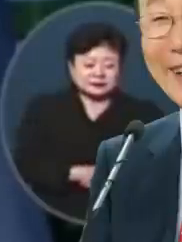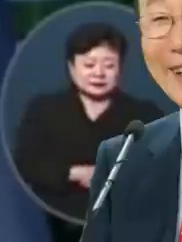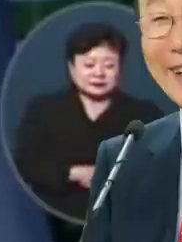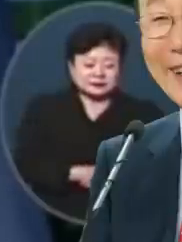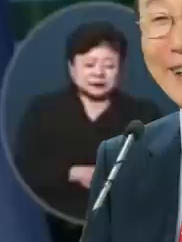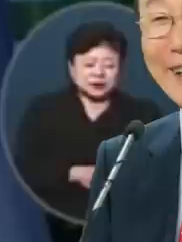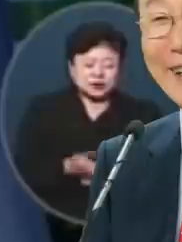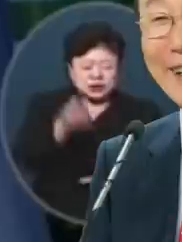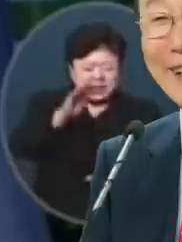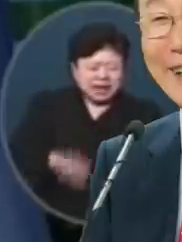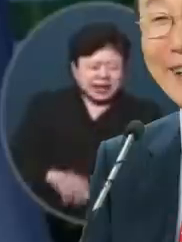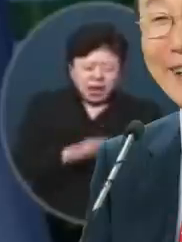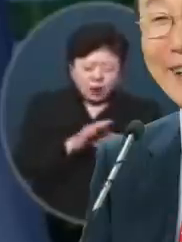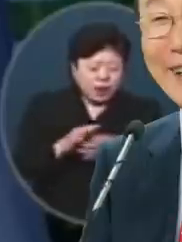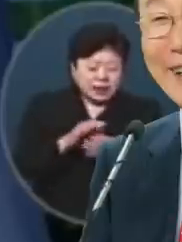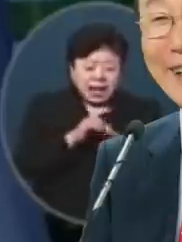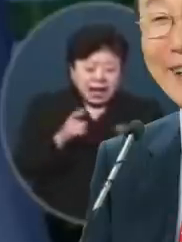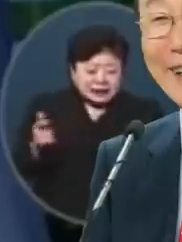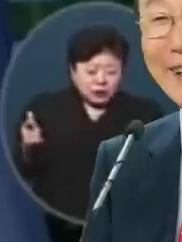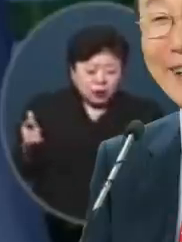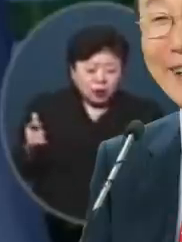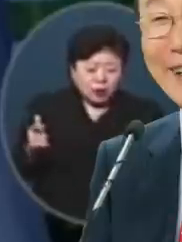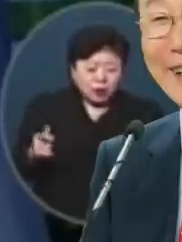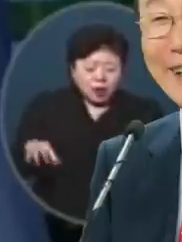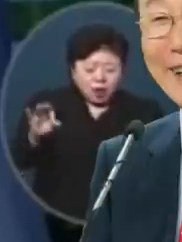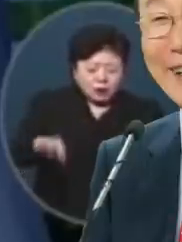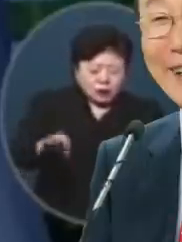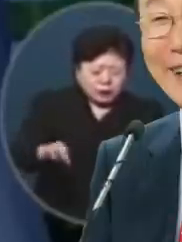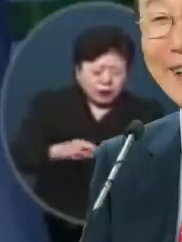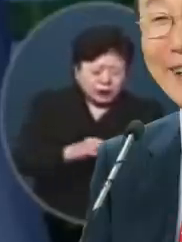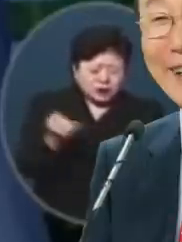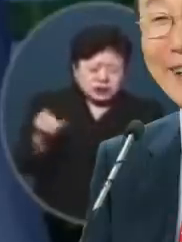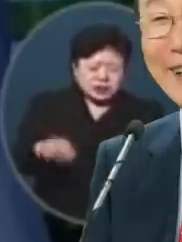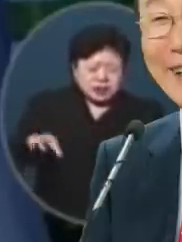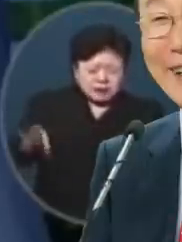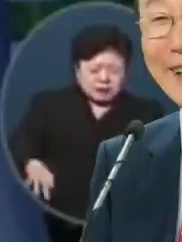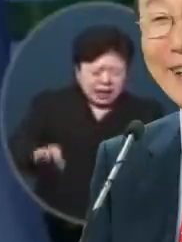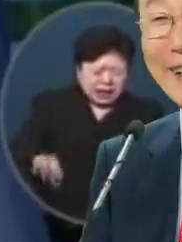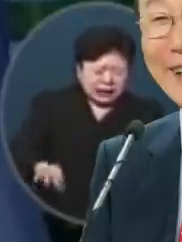상하의 관계도 아닙니다. 발뒤꿈치 뼈로 지은 것이 아니니까 누가